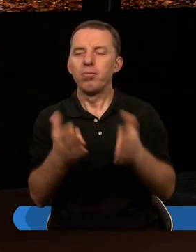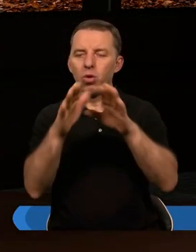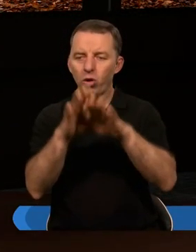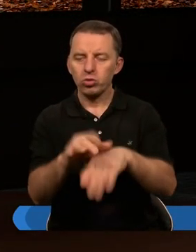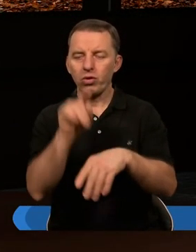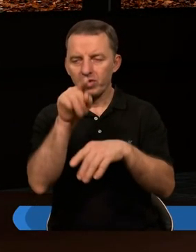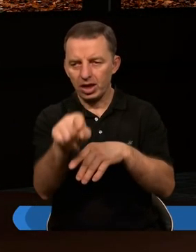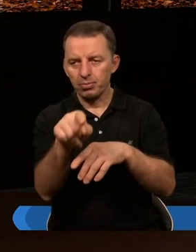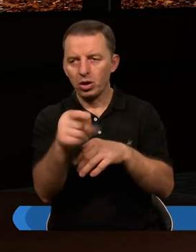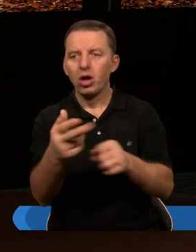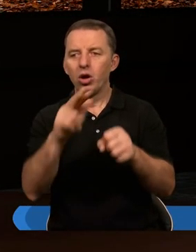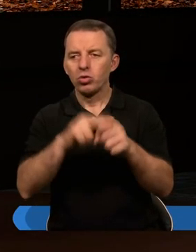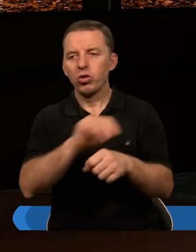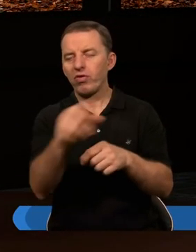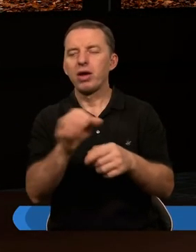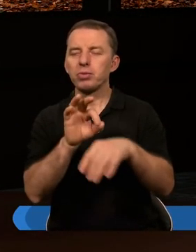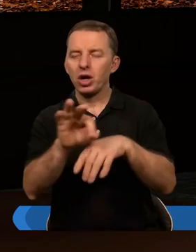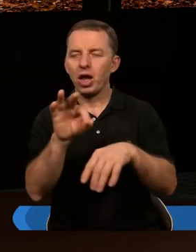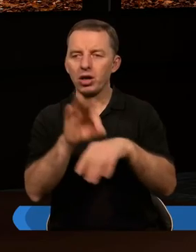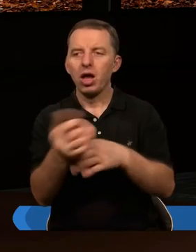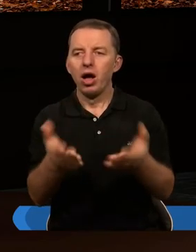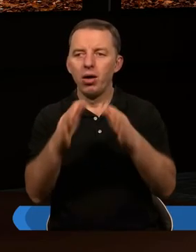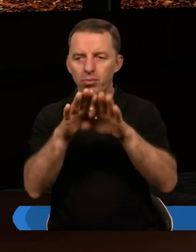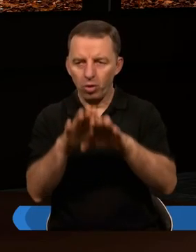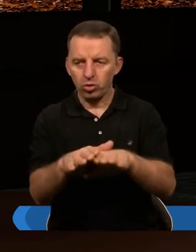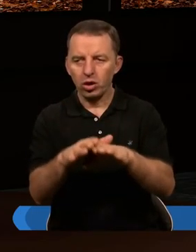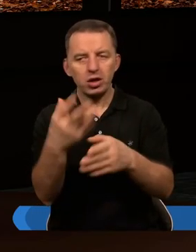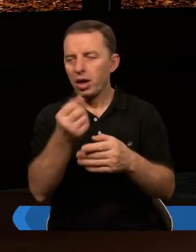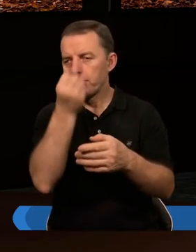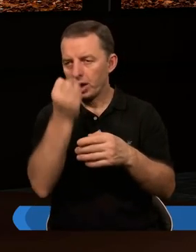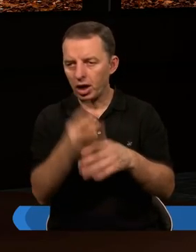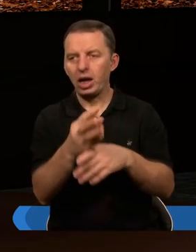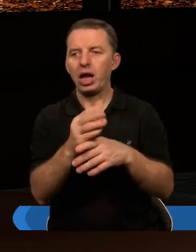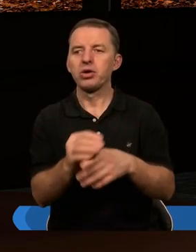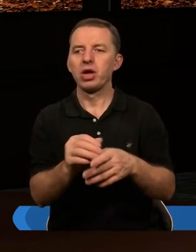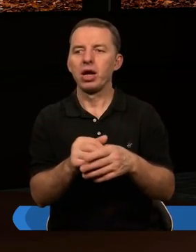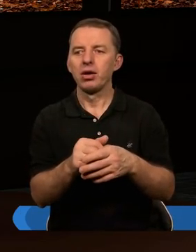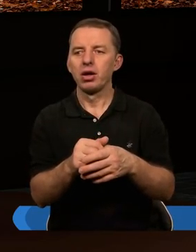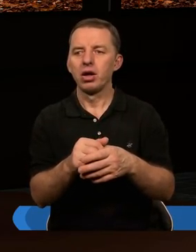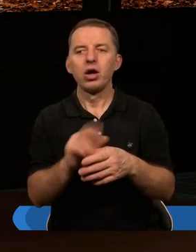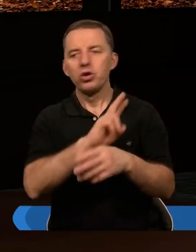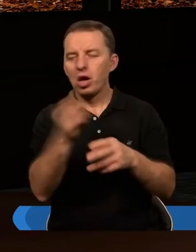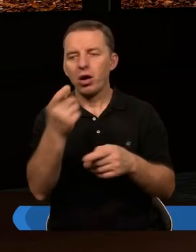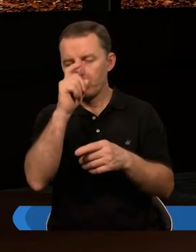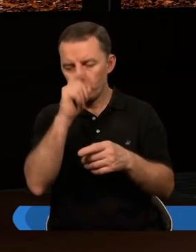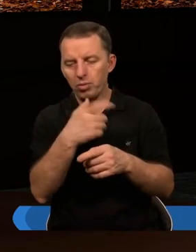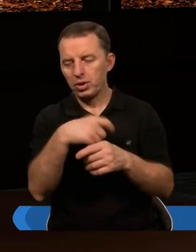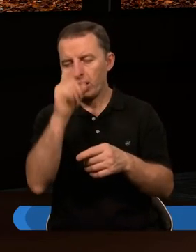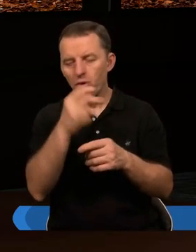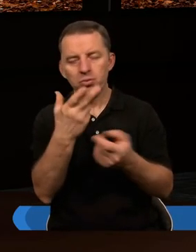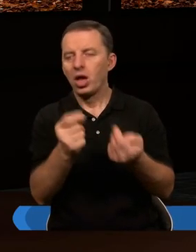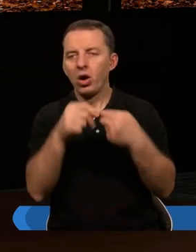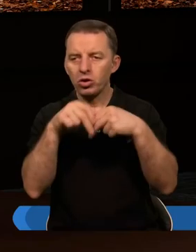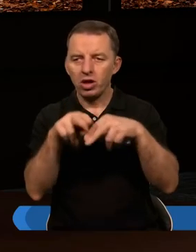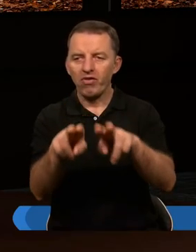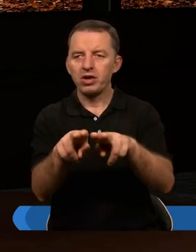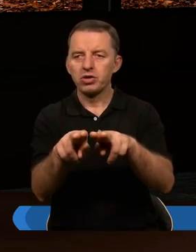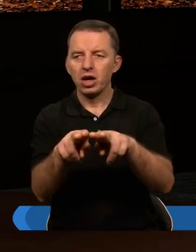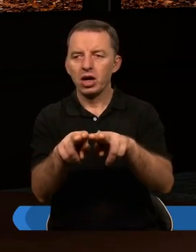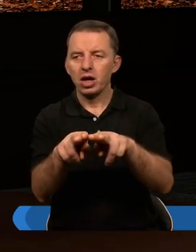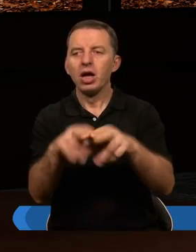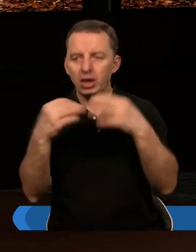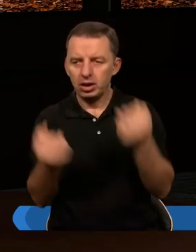Błogosławcie tych, którzy was prześladują, błogosławcie, a nie przeklinajcie. Nikomu złem za złe nie oddawajcie,